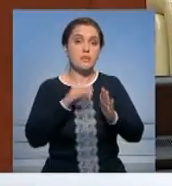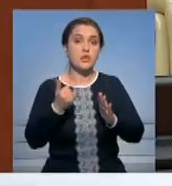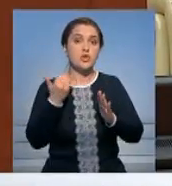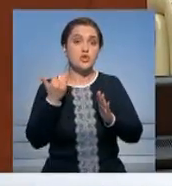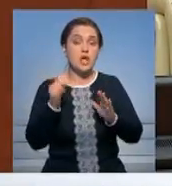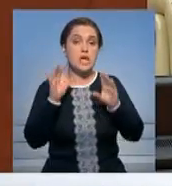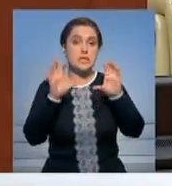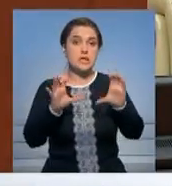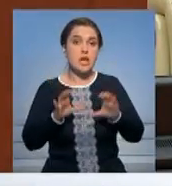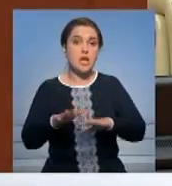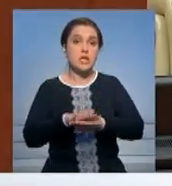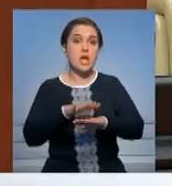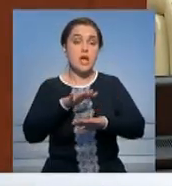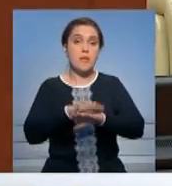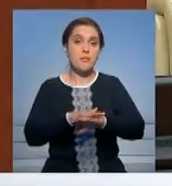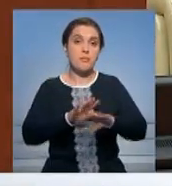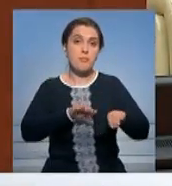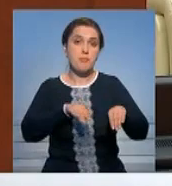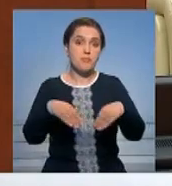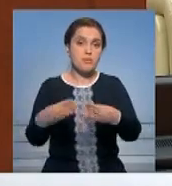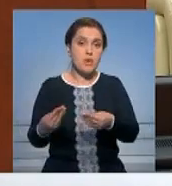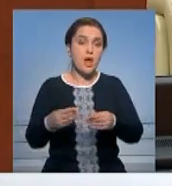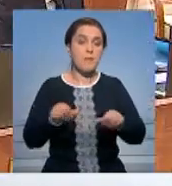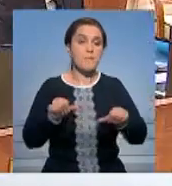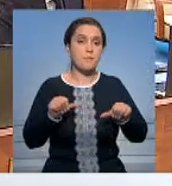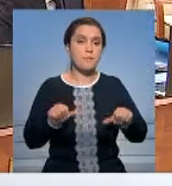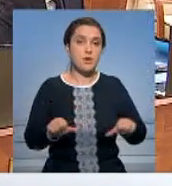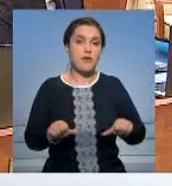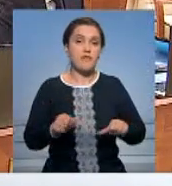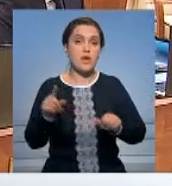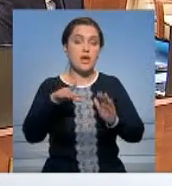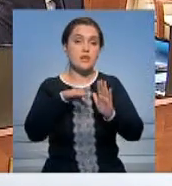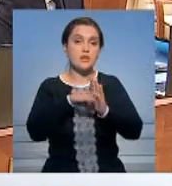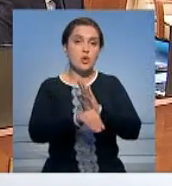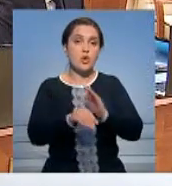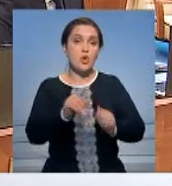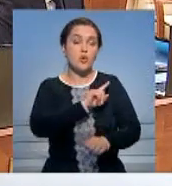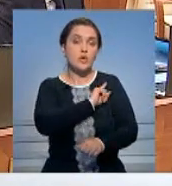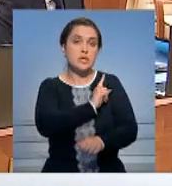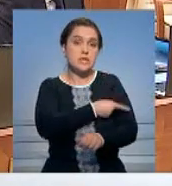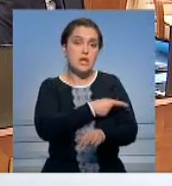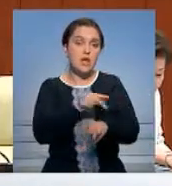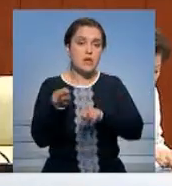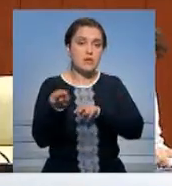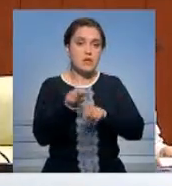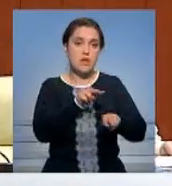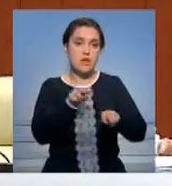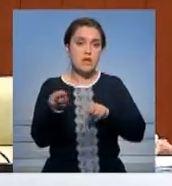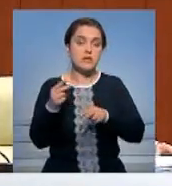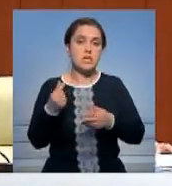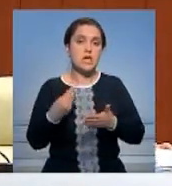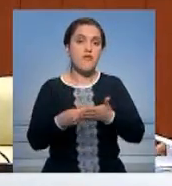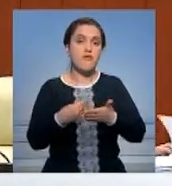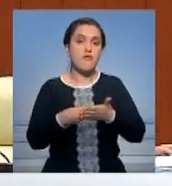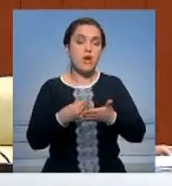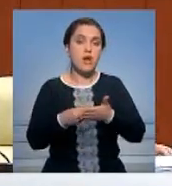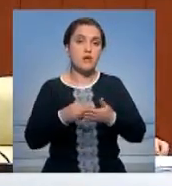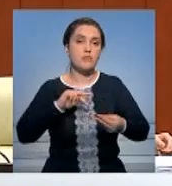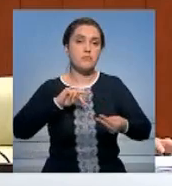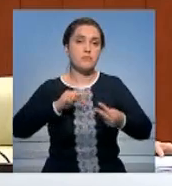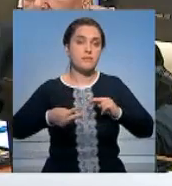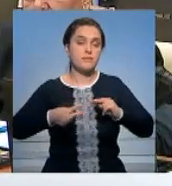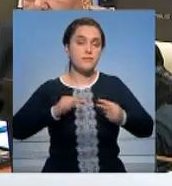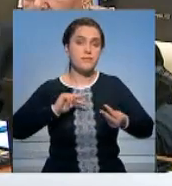уровне Национальному банку предоставляются беспрецедентные полномочия, прежде всего касающиеся усиления его надзорной функции. Помимо этого,